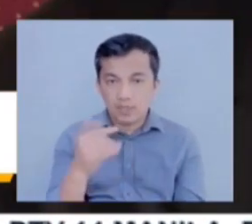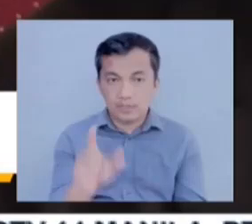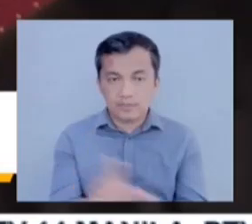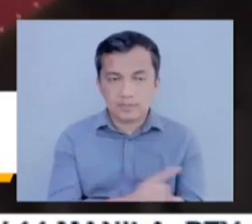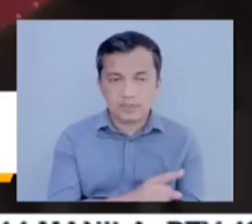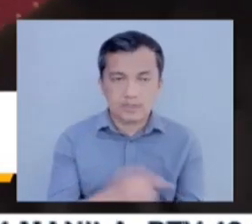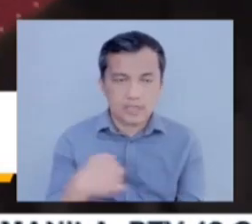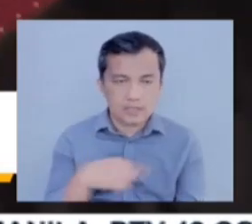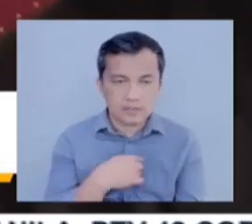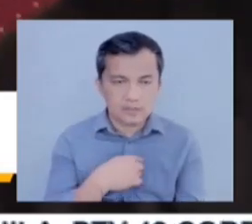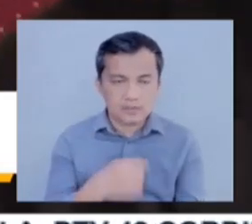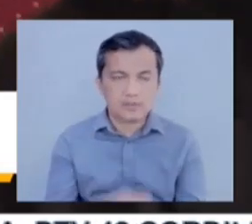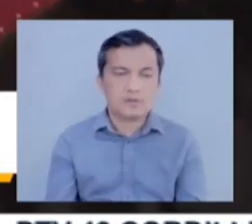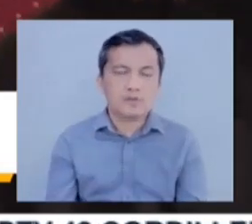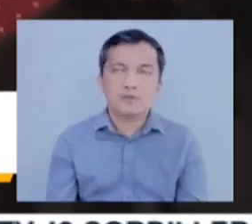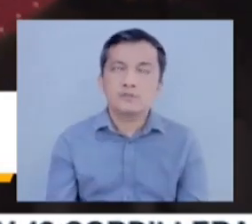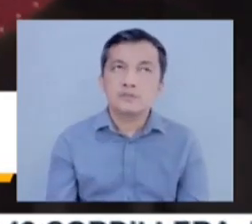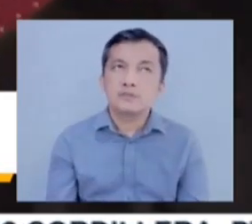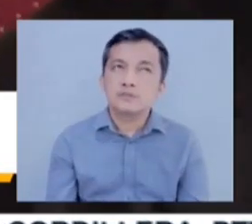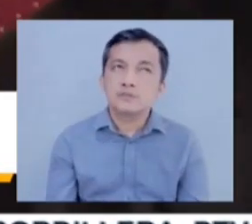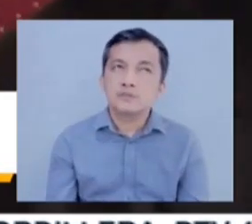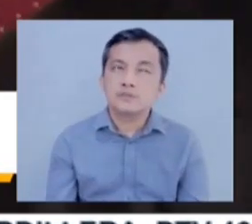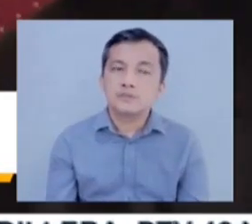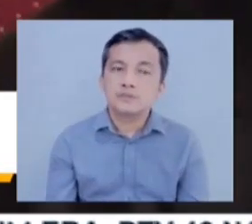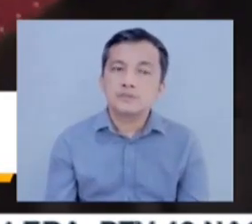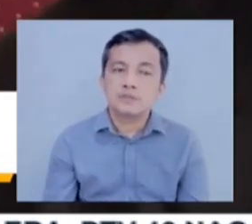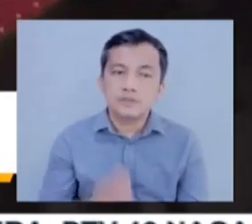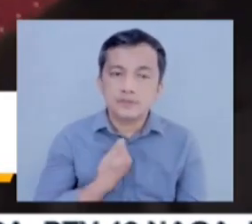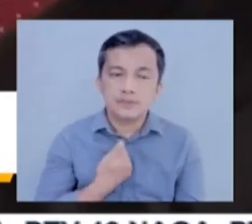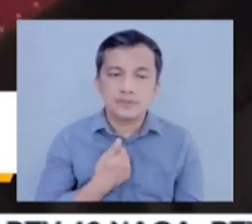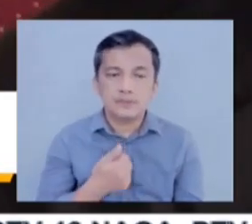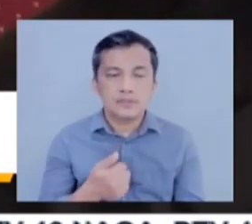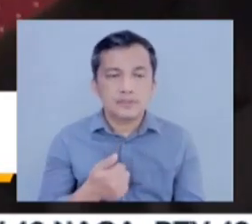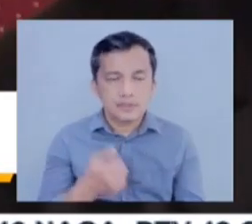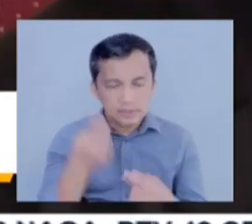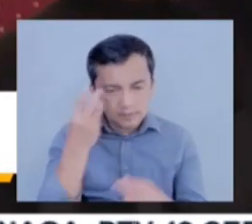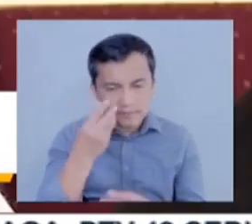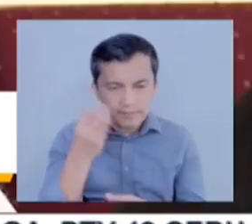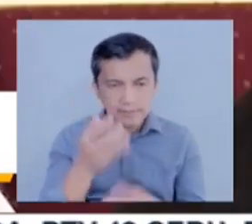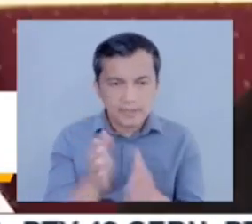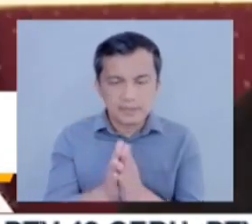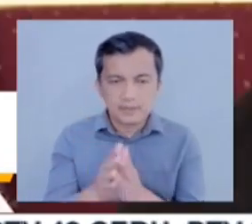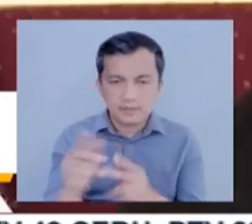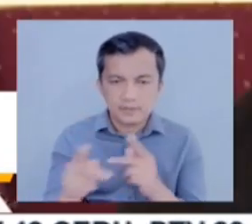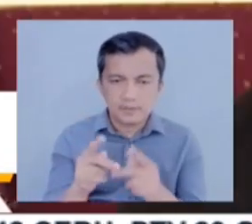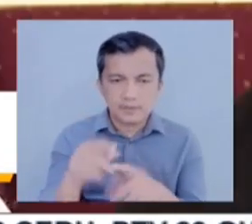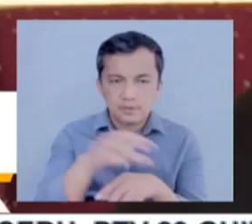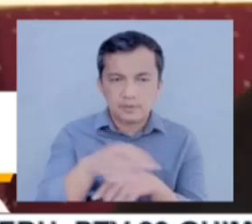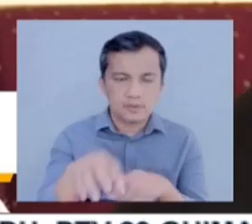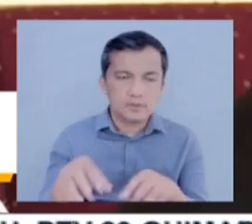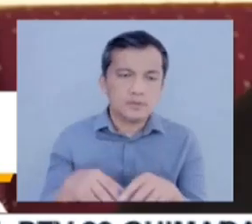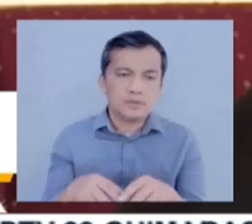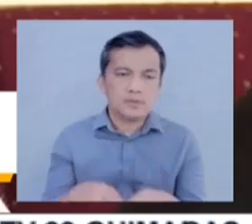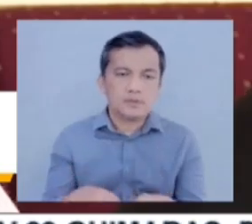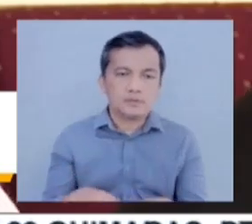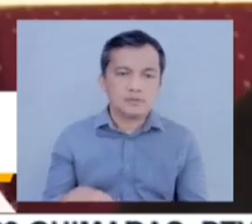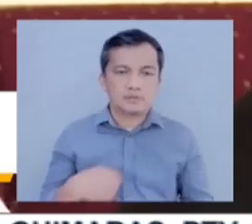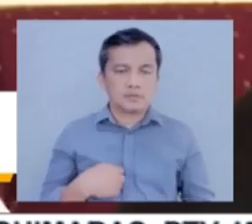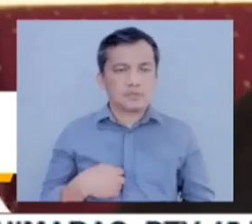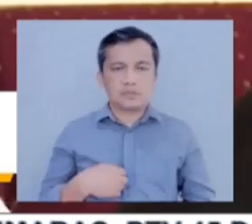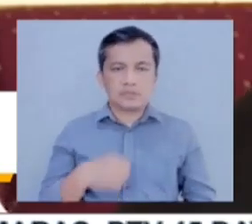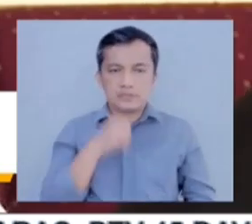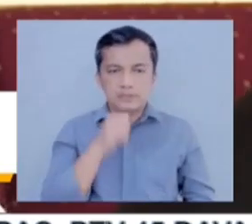it for myself and then ask people around me also. Kumbaga hindi ko naman siya basta-bastang